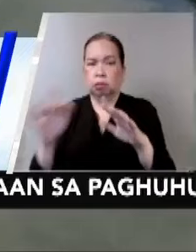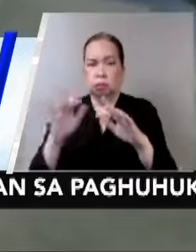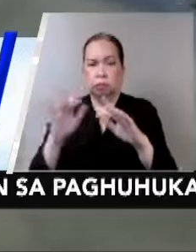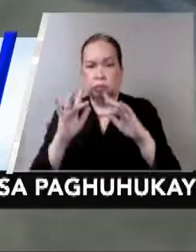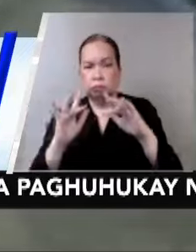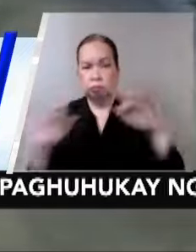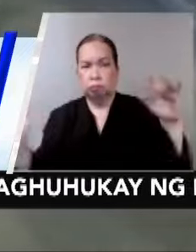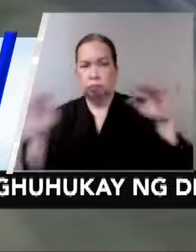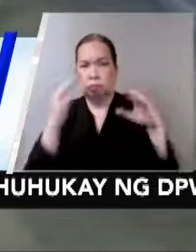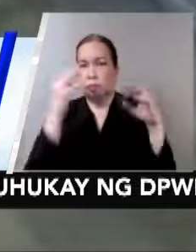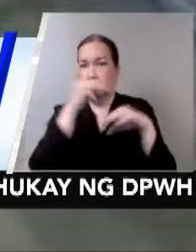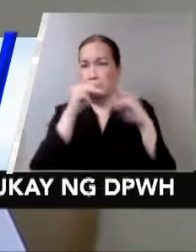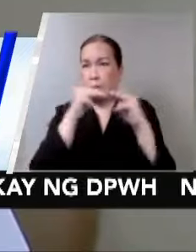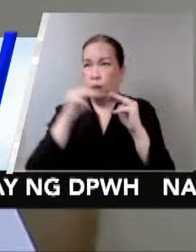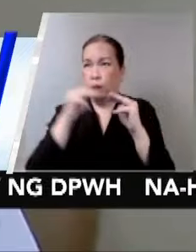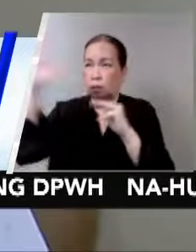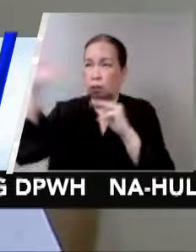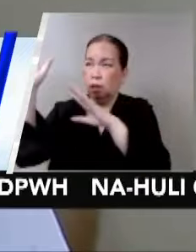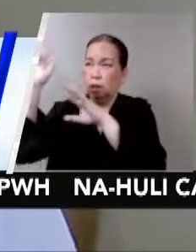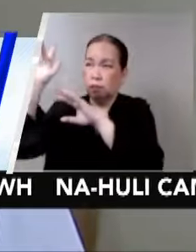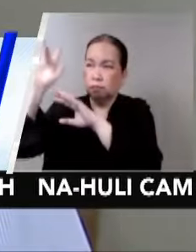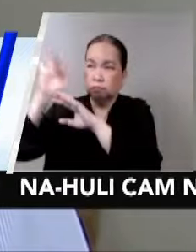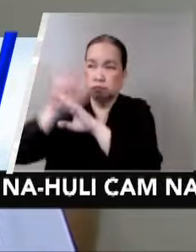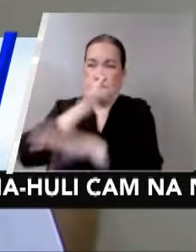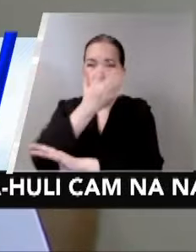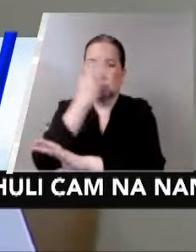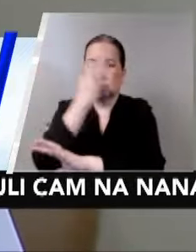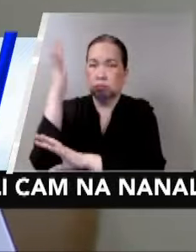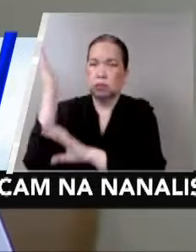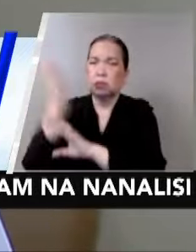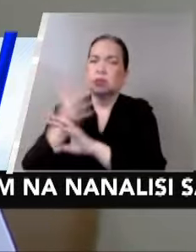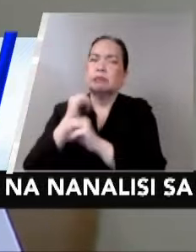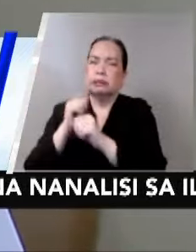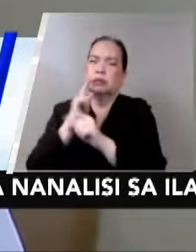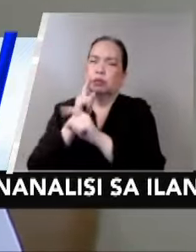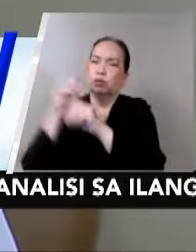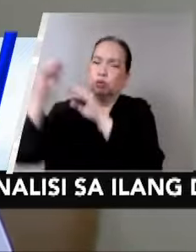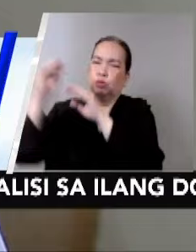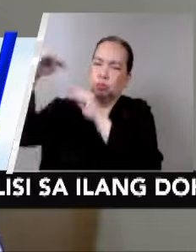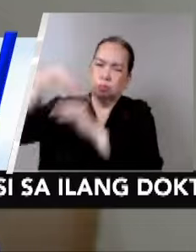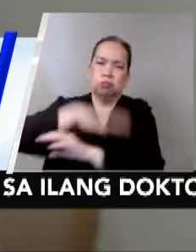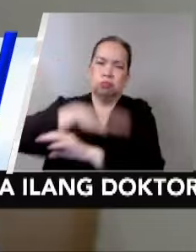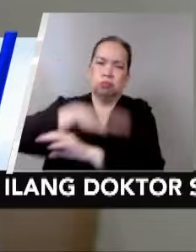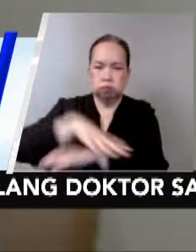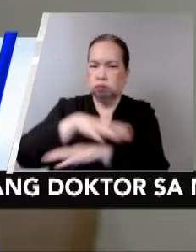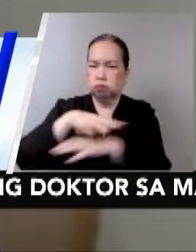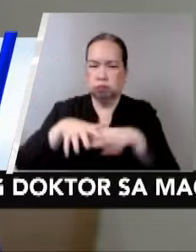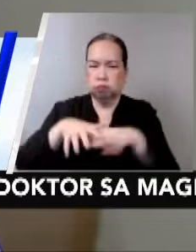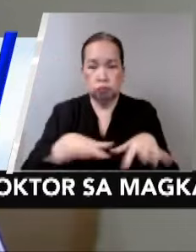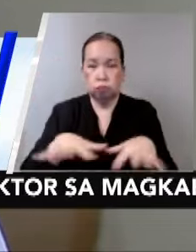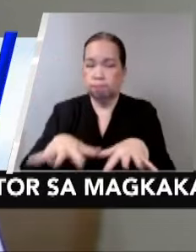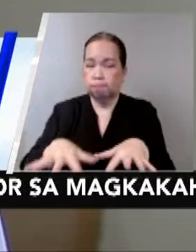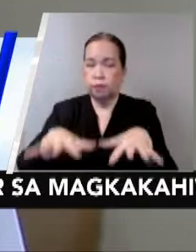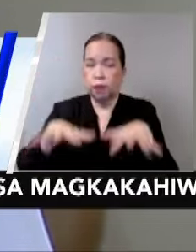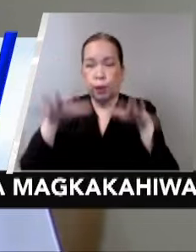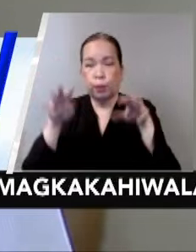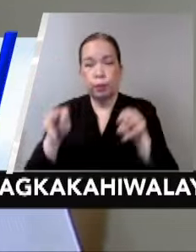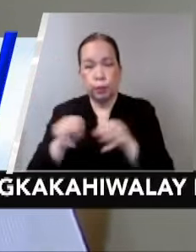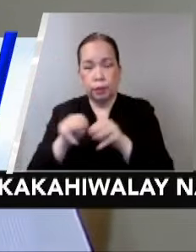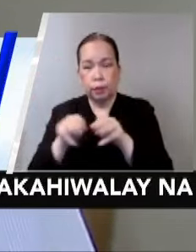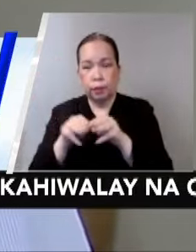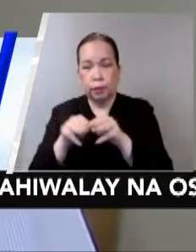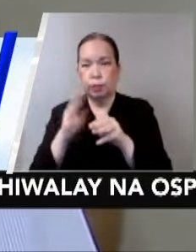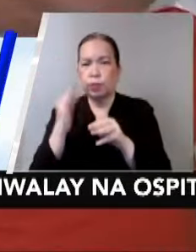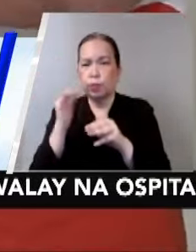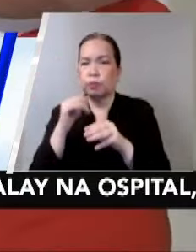nakapaligid sa Marikina, babaha at babaha sa Marikina. Kaya kailangan din talaga, hindi lang sa Marikina